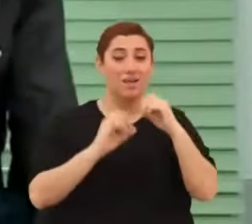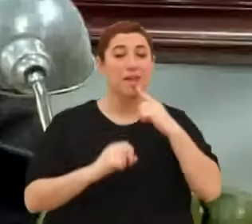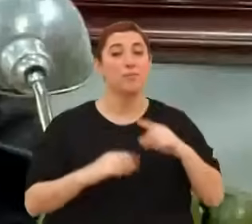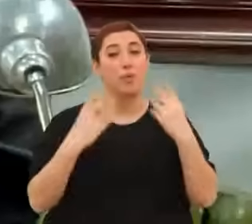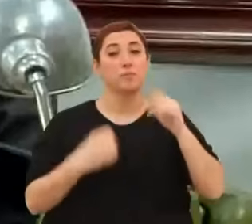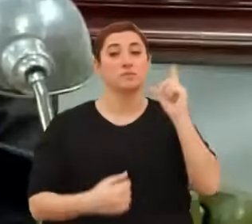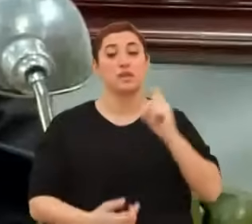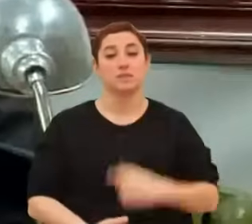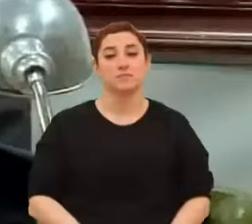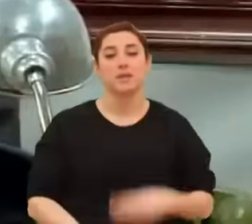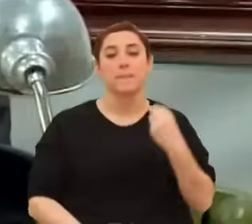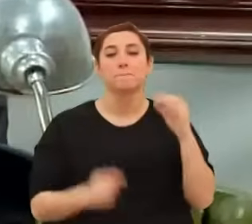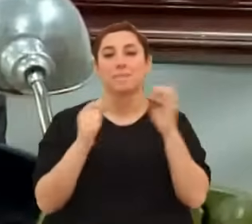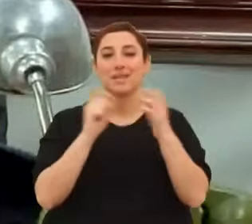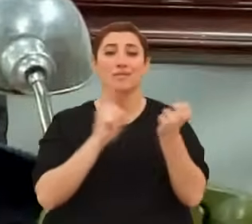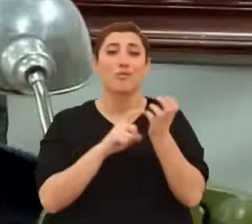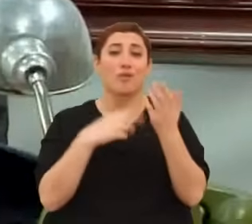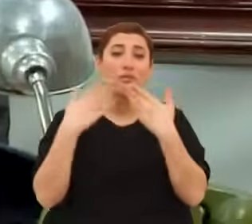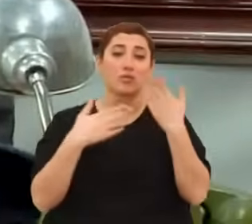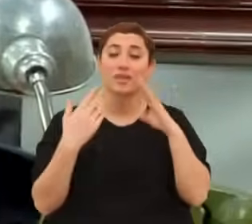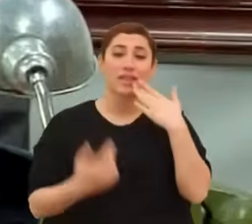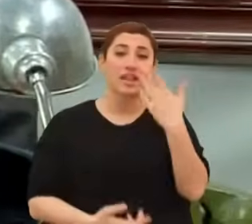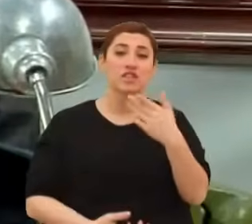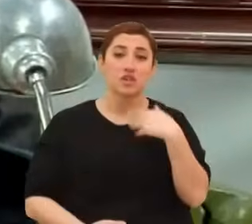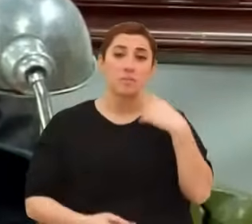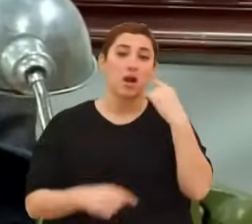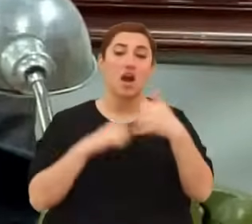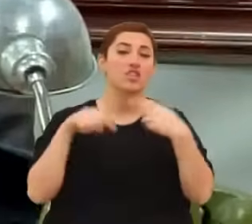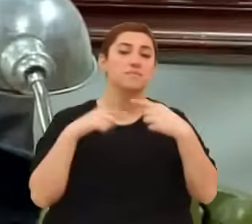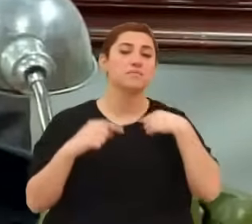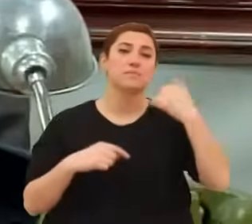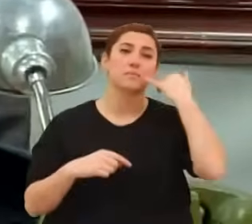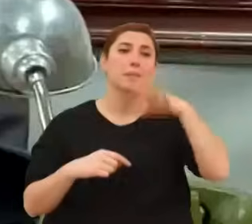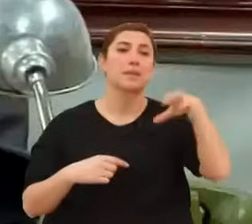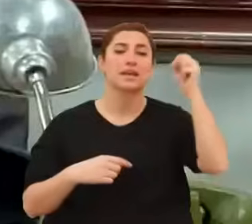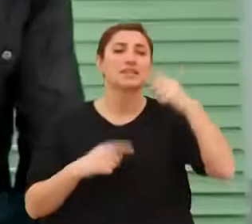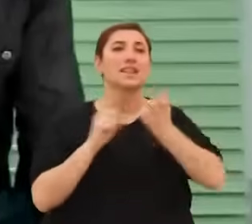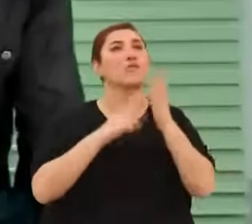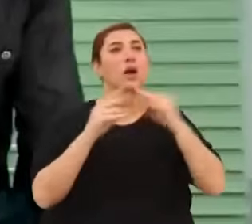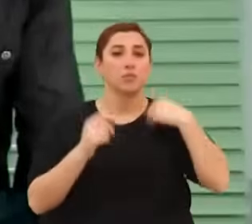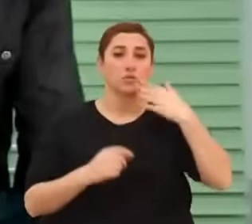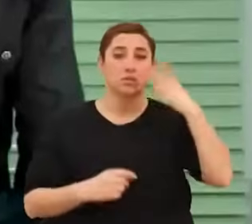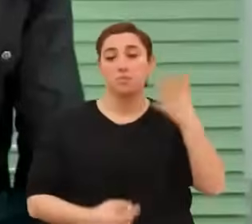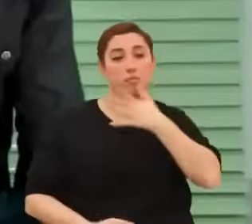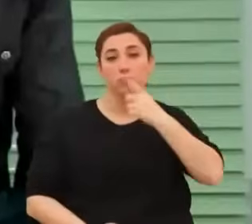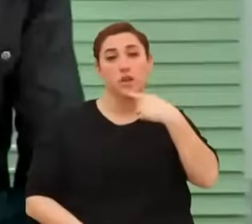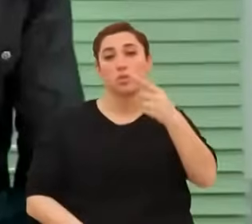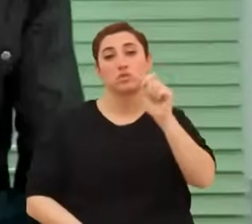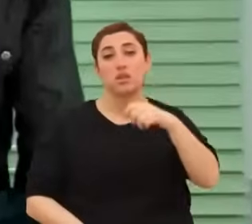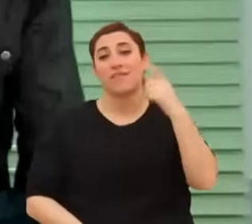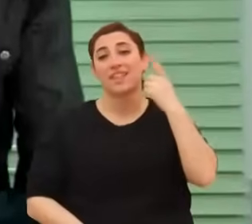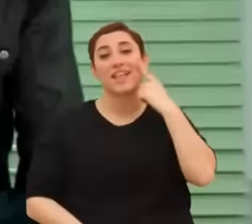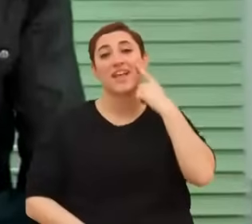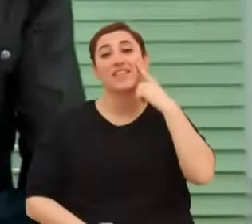Selahattin amirim. Ya Bekir, tavuktan bahsediyoruz. Ne diyeceğim? Ben arayacağım merkeze, ne diyeceğim? Tavuk mu kayboldu diyeceğim ya? Ne bileyim ne dersen de yani